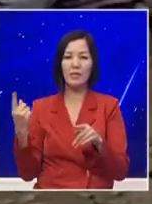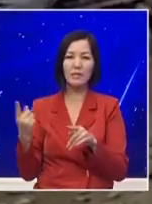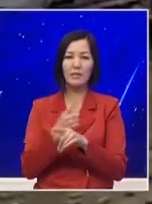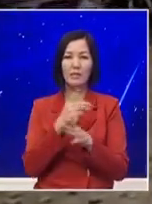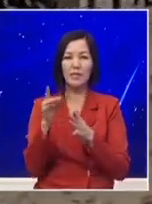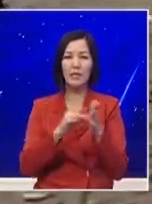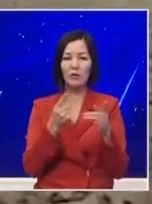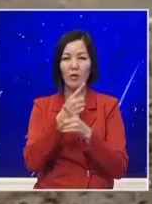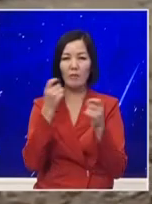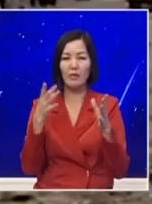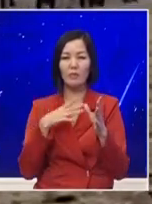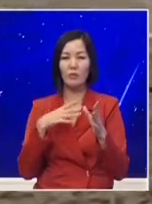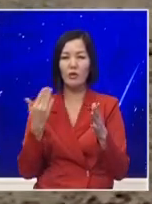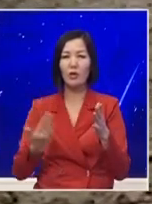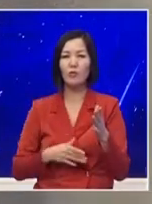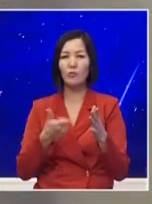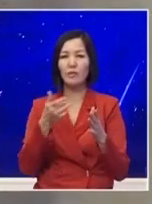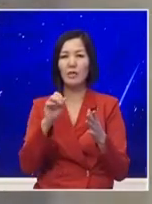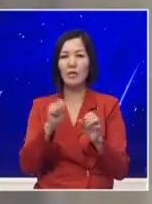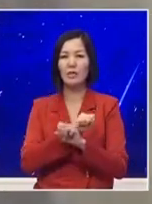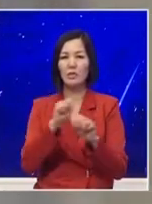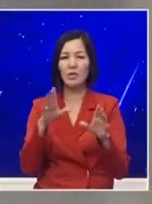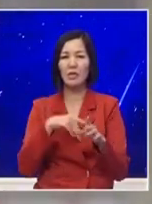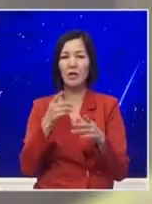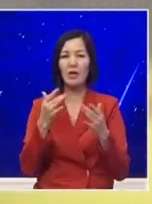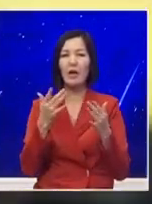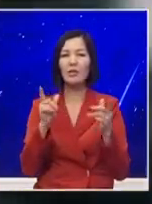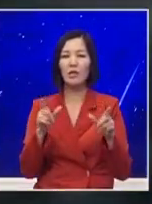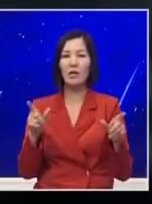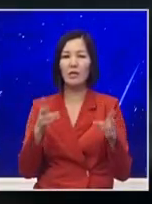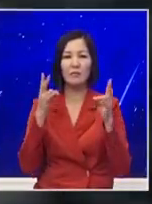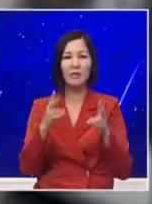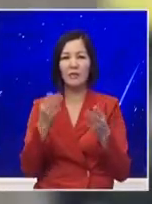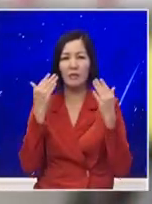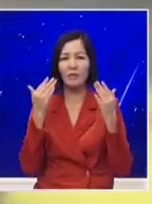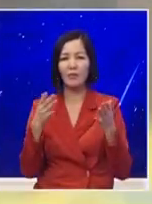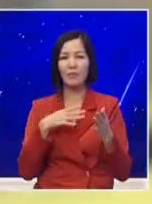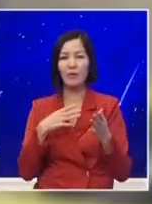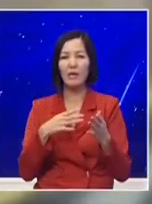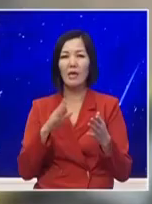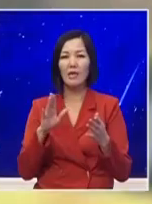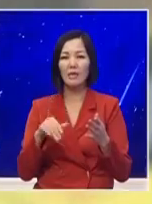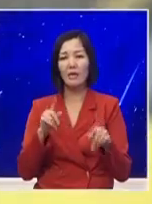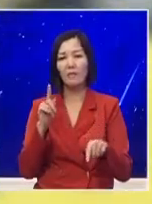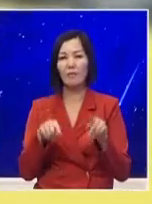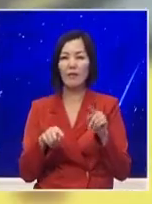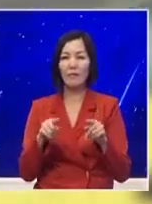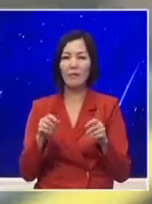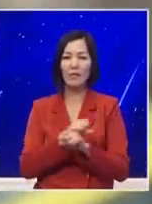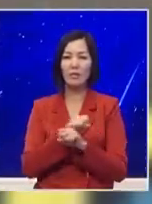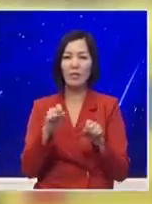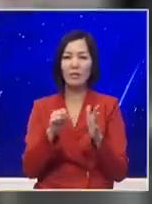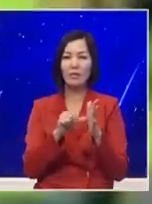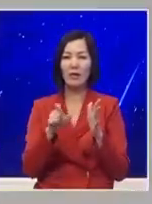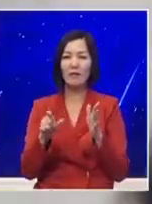түскен мәліметтерге қарағанда тұрмыстық газ жарылған. Қанша адамға зақым келгені туралы нақты ақпарат жоқ. Кей мәліметтерге қарағанда жарылыстан 6